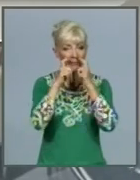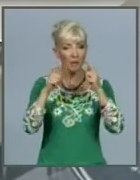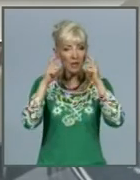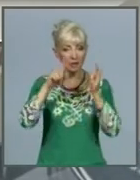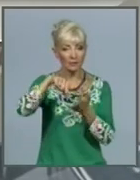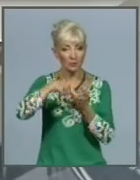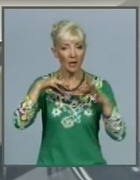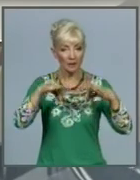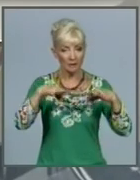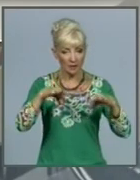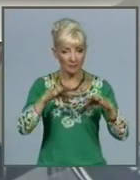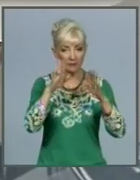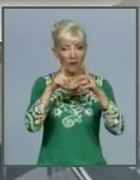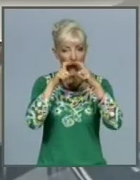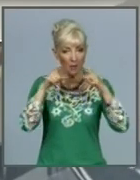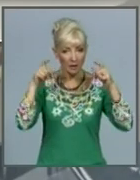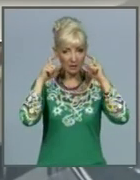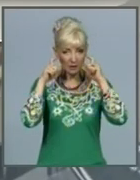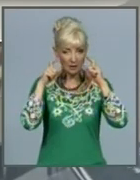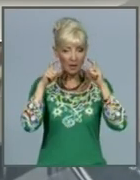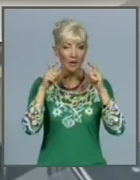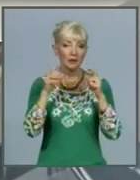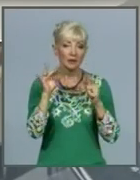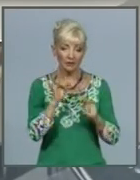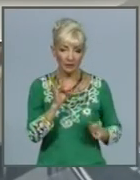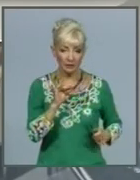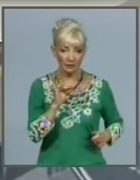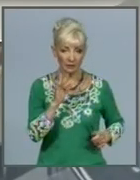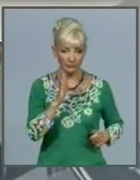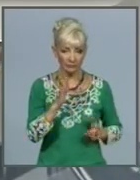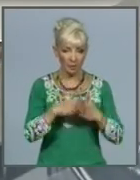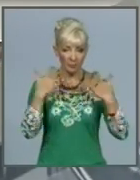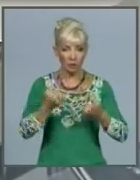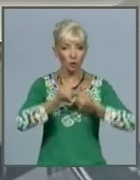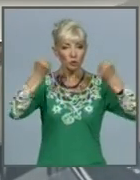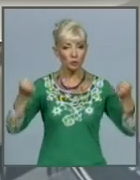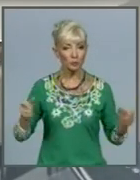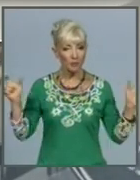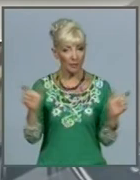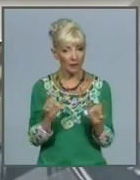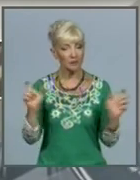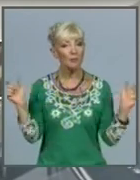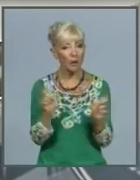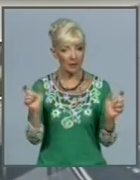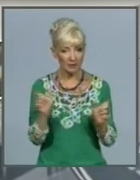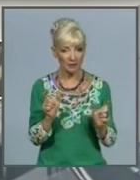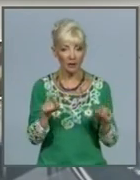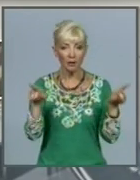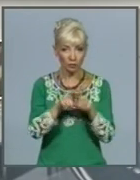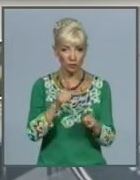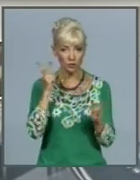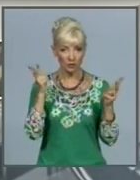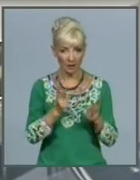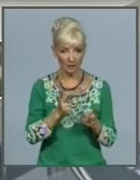в масках нужно пребывать, в больших супермаркетах, в магазинах тоже нужно носить